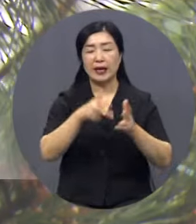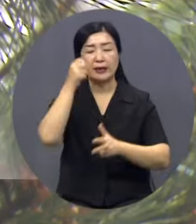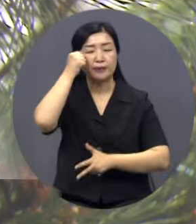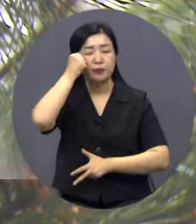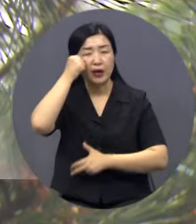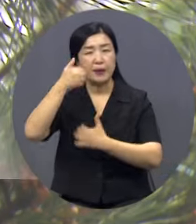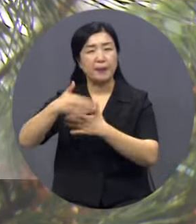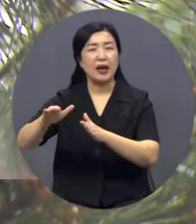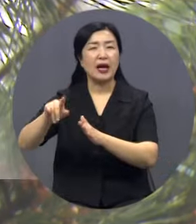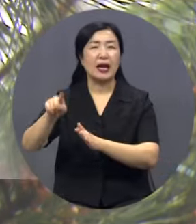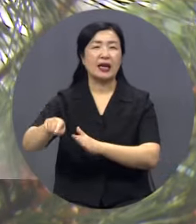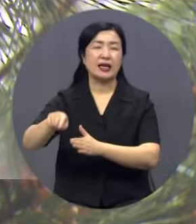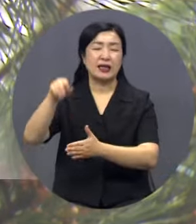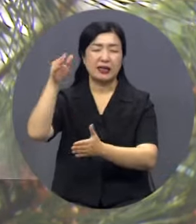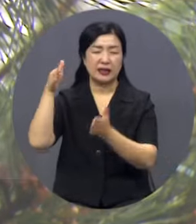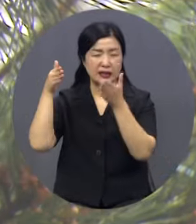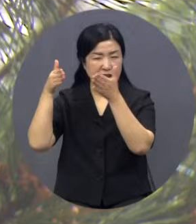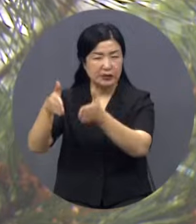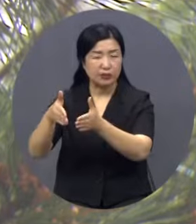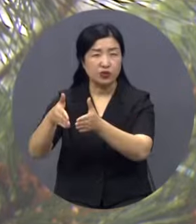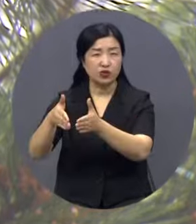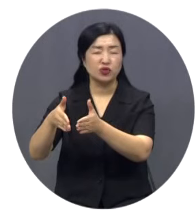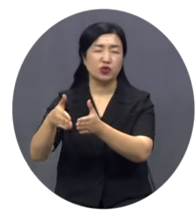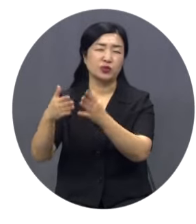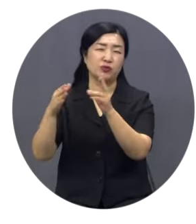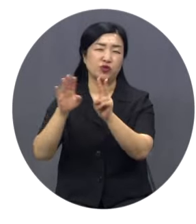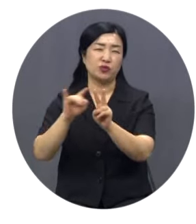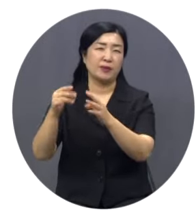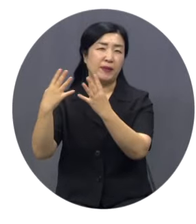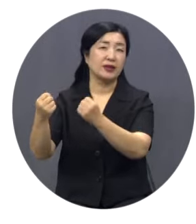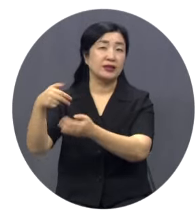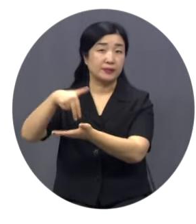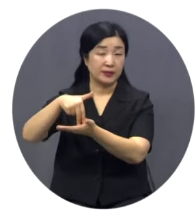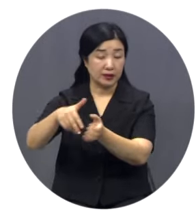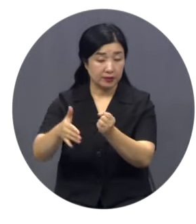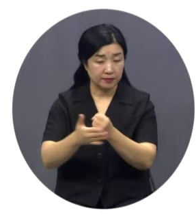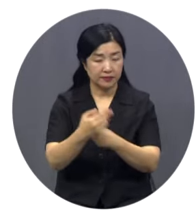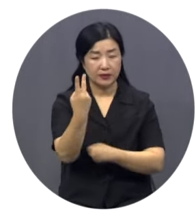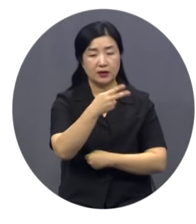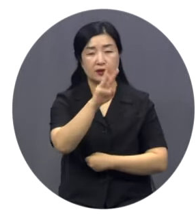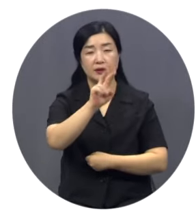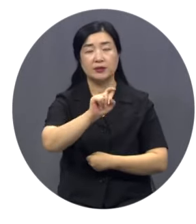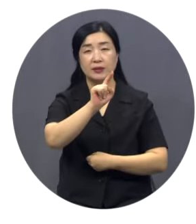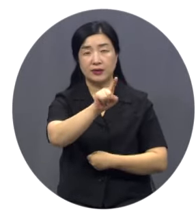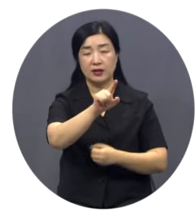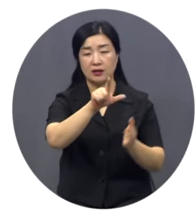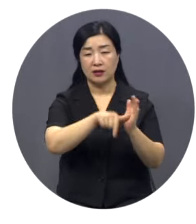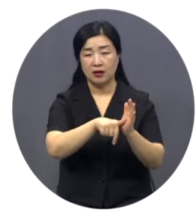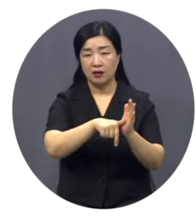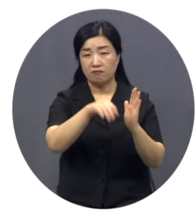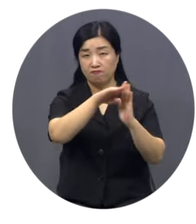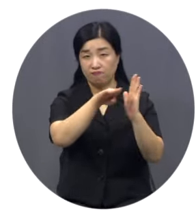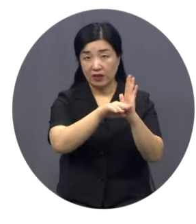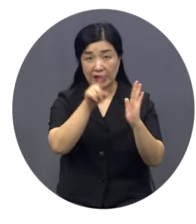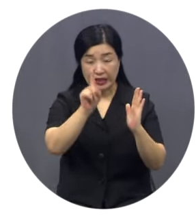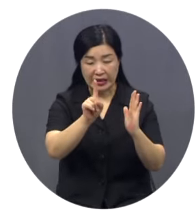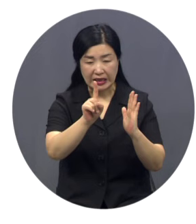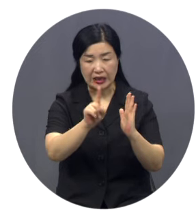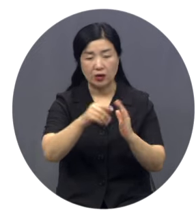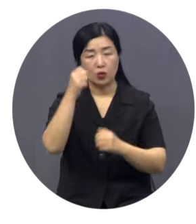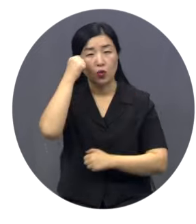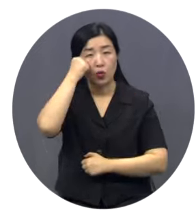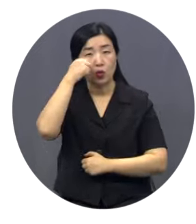시설을 1단계에 집중 배치한 점입니다 2031년까지 1단계 사업에서 콘도